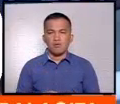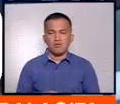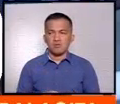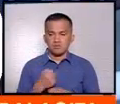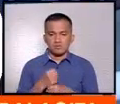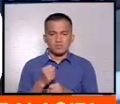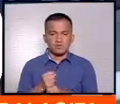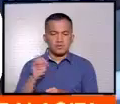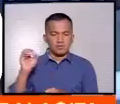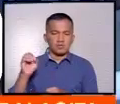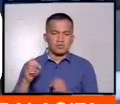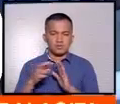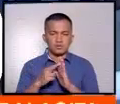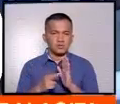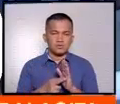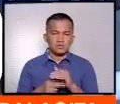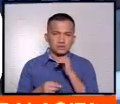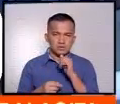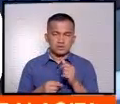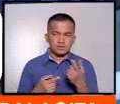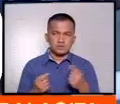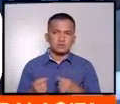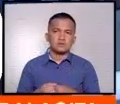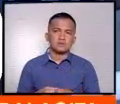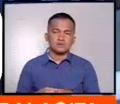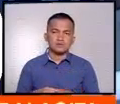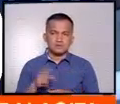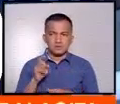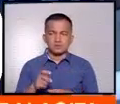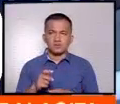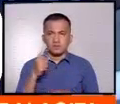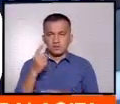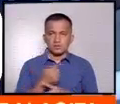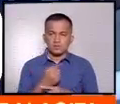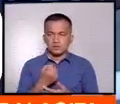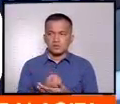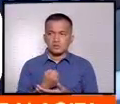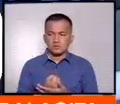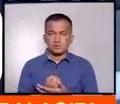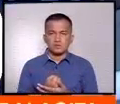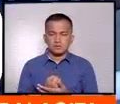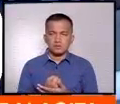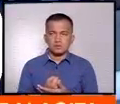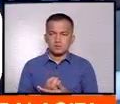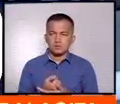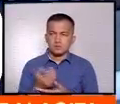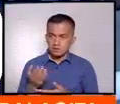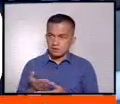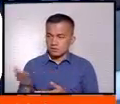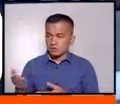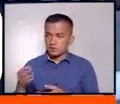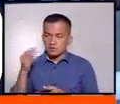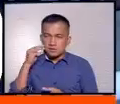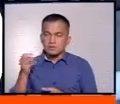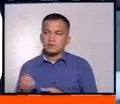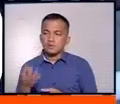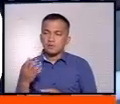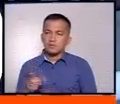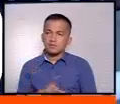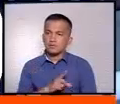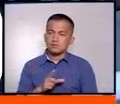Gumagawa siya ng sarili niya patakaran. Hindi gano'n. Dapat yon isang buwang sweldo. Kayo ma'am, ilang gano'ng kahaba na